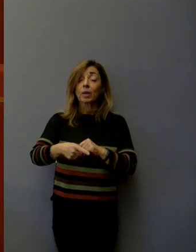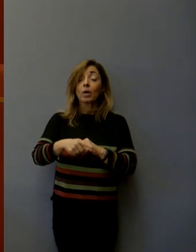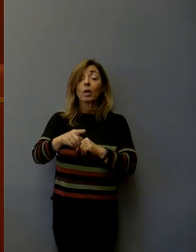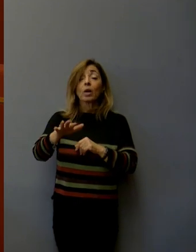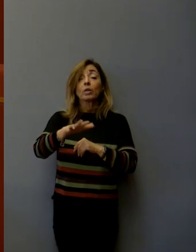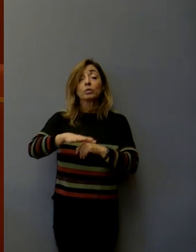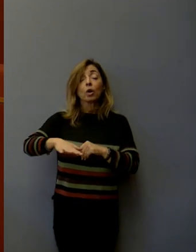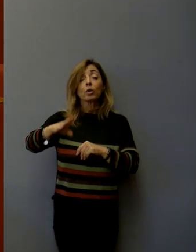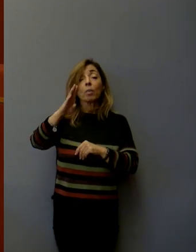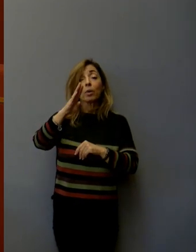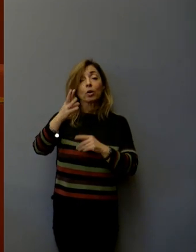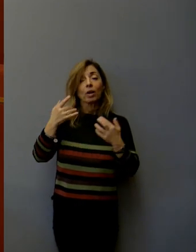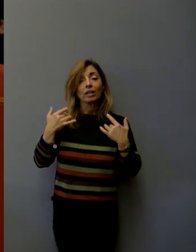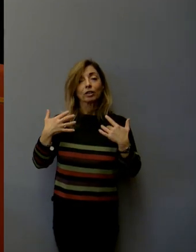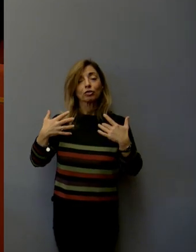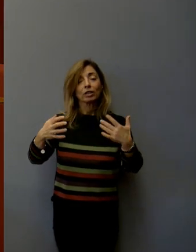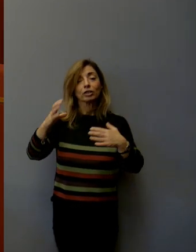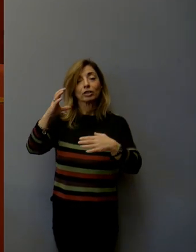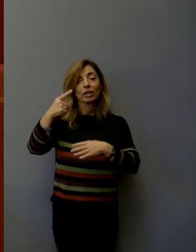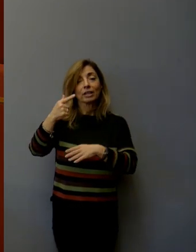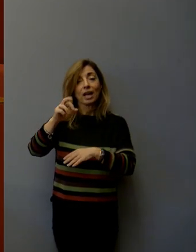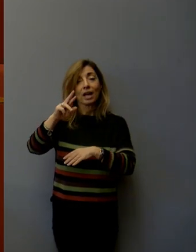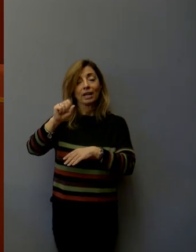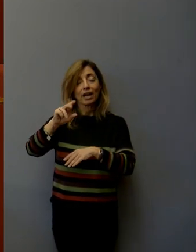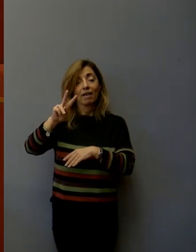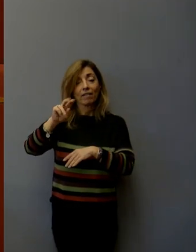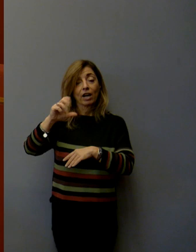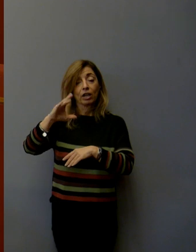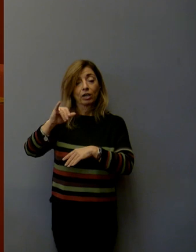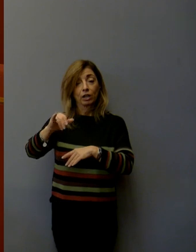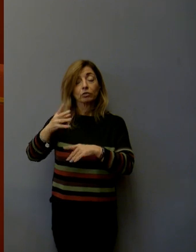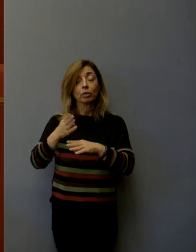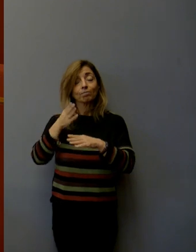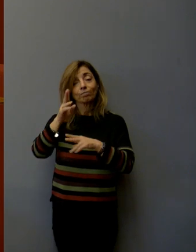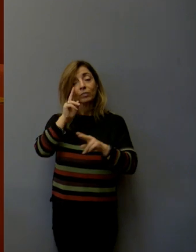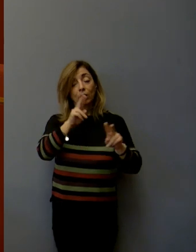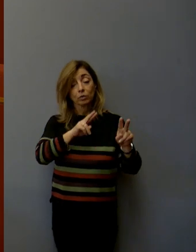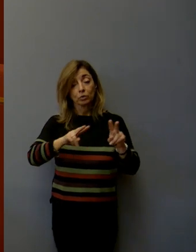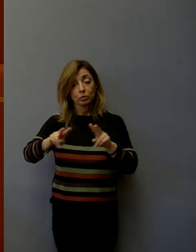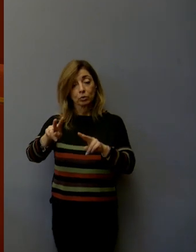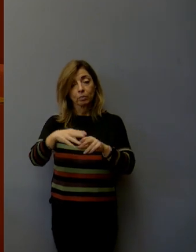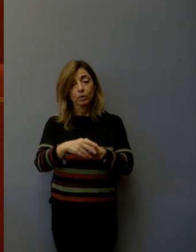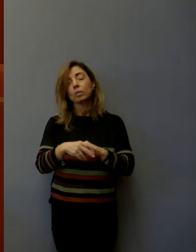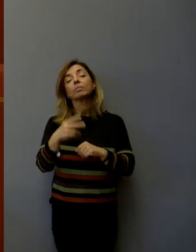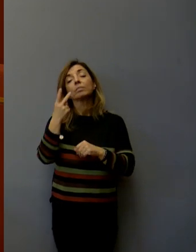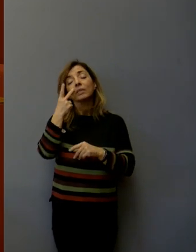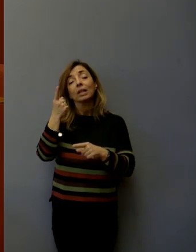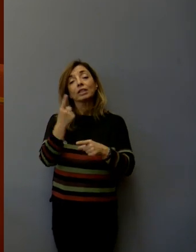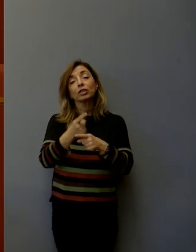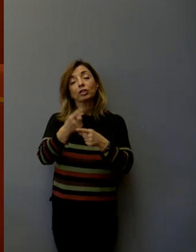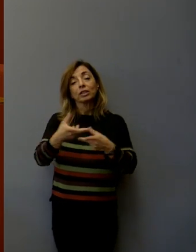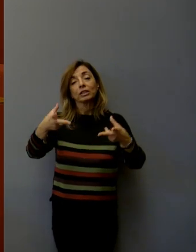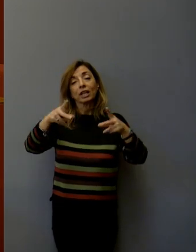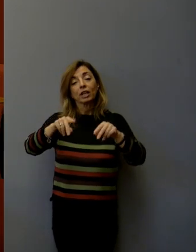quartiere a seguito di un sopralluogo Pensi già dignità ravacci che ho svolto di recente con il municipio 9 e si è rilevata l'esigenza di qualificare